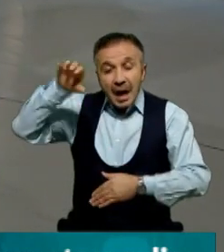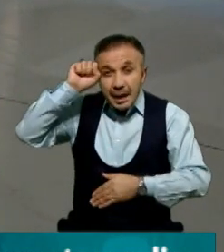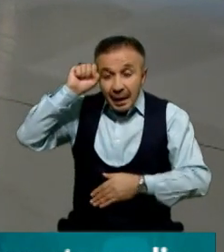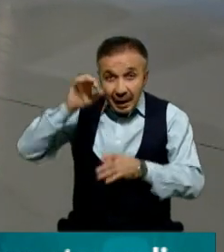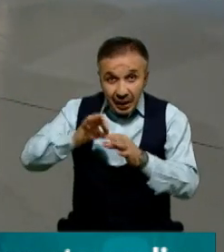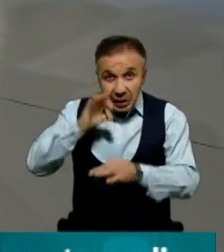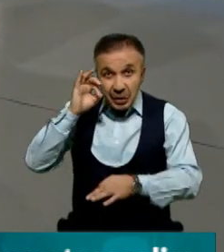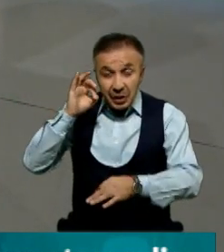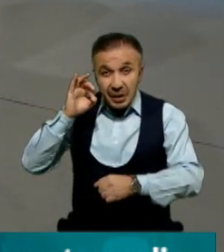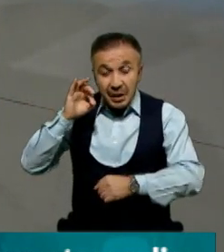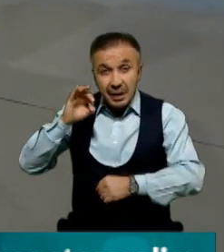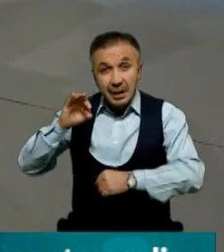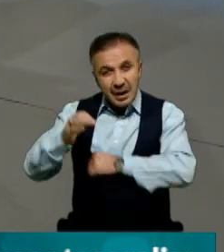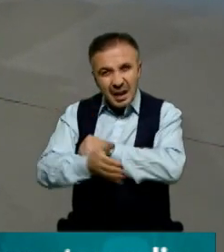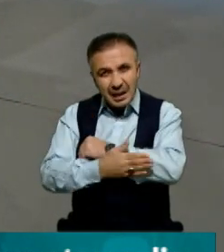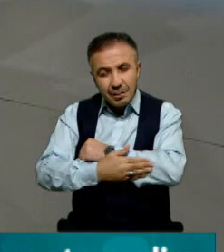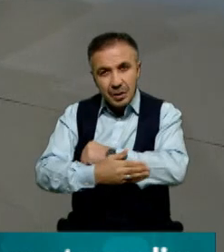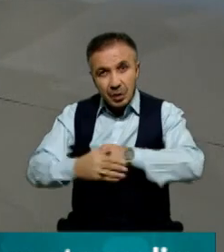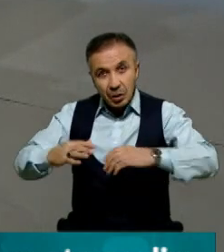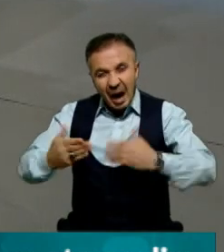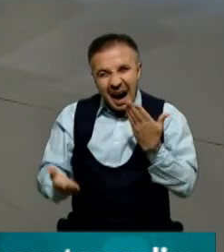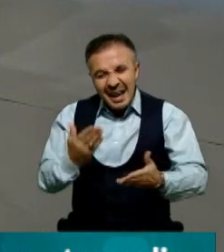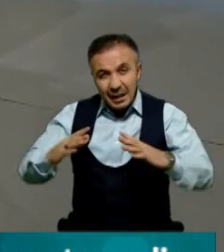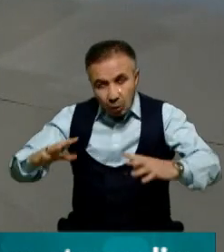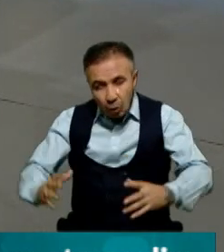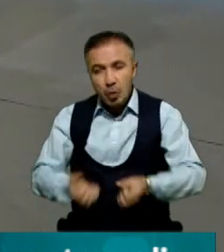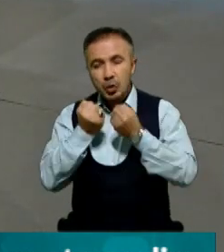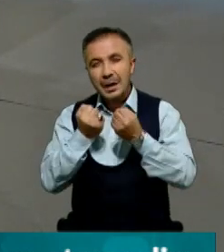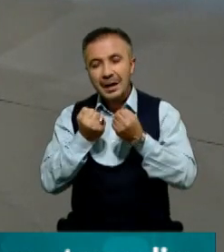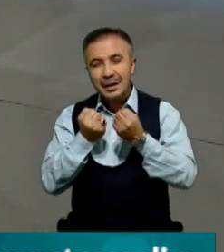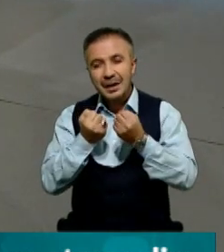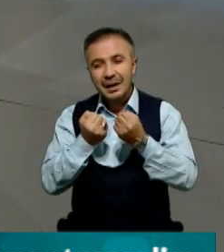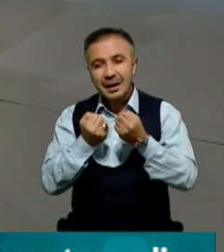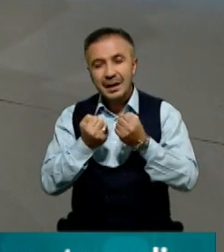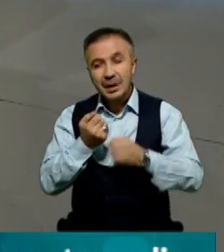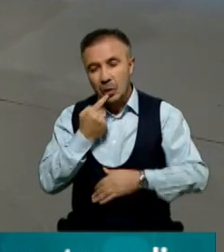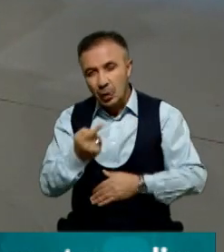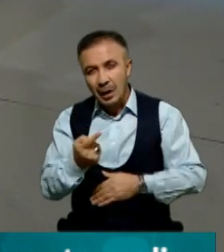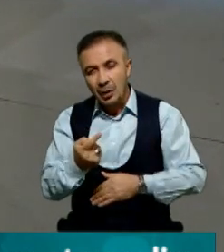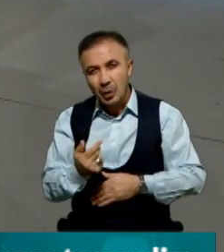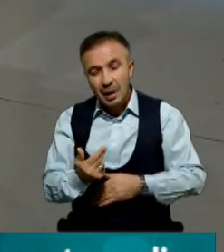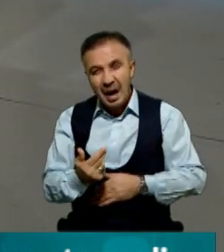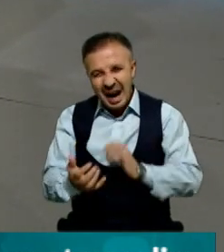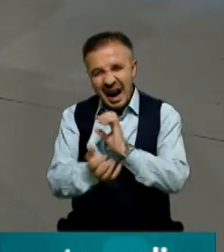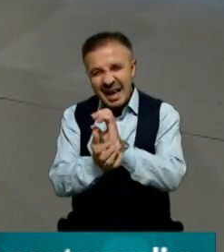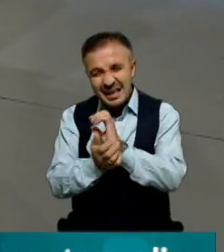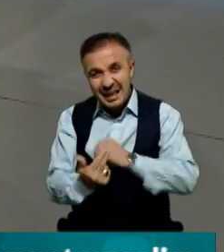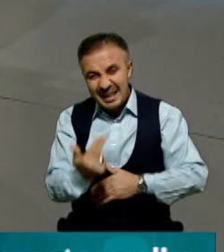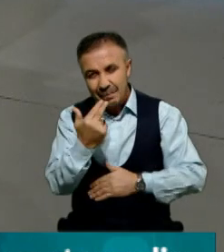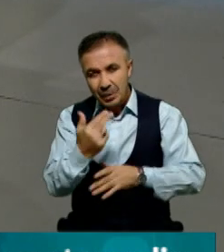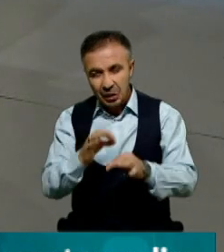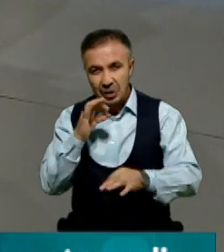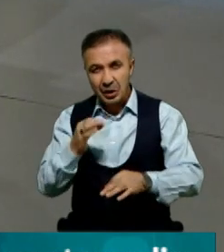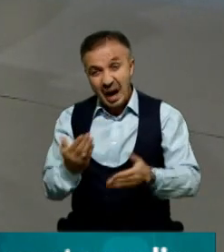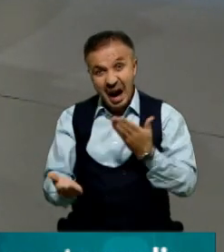söyleniyor ailelerinden veya istedikleri bir 70 kişiye Bu nasıl olacak diyelim bir